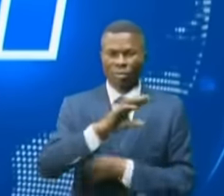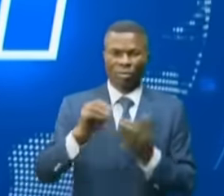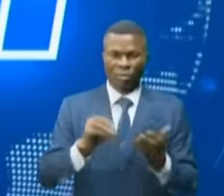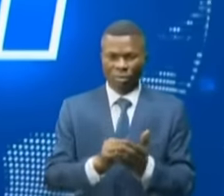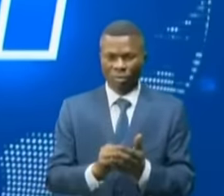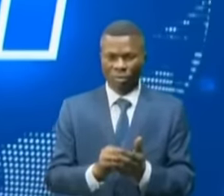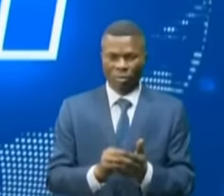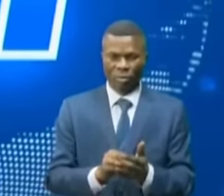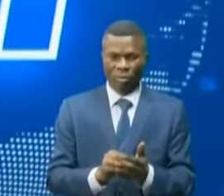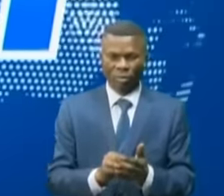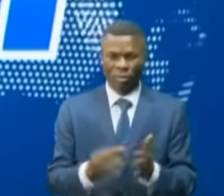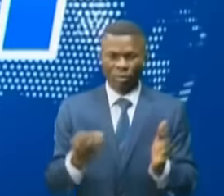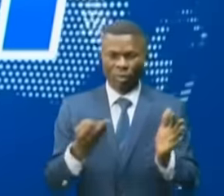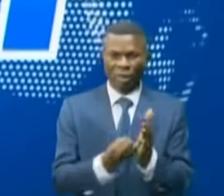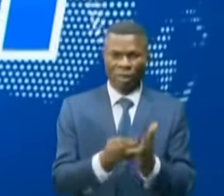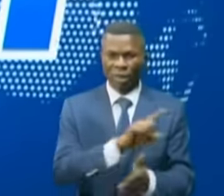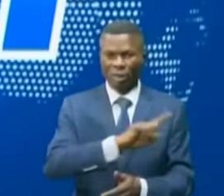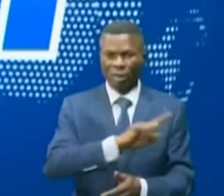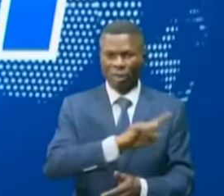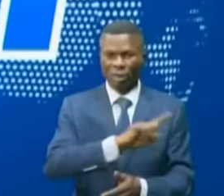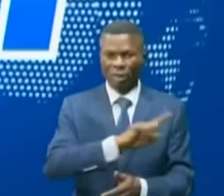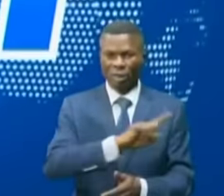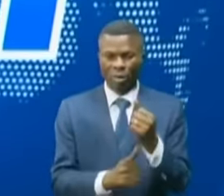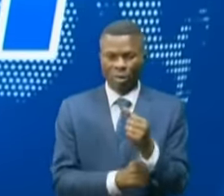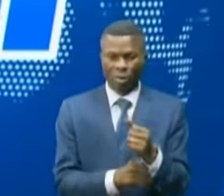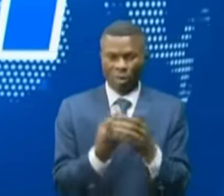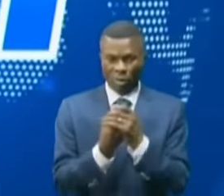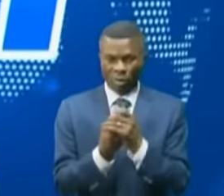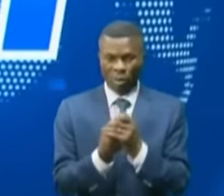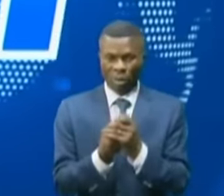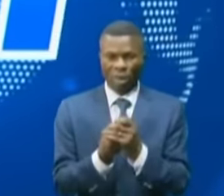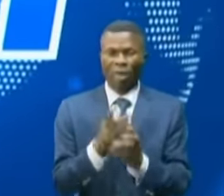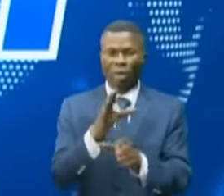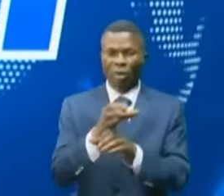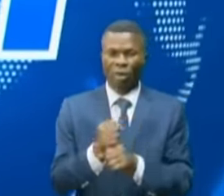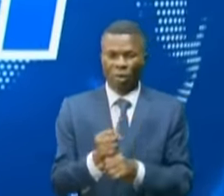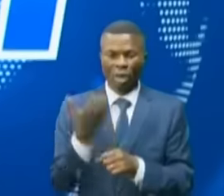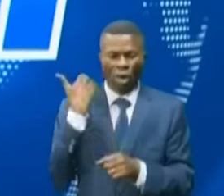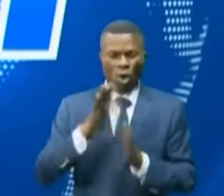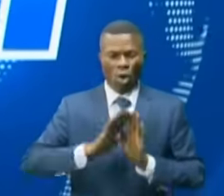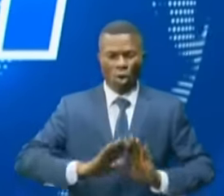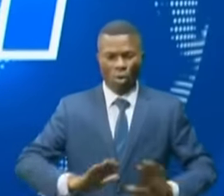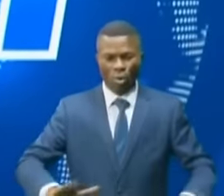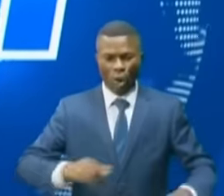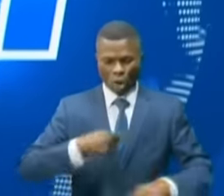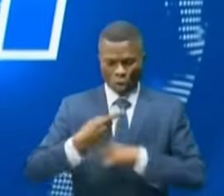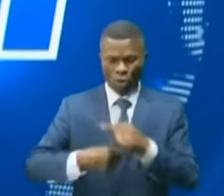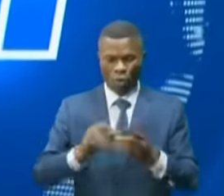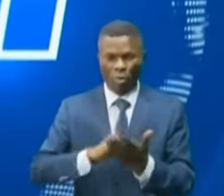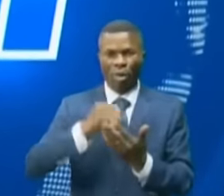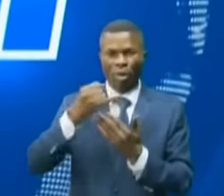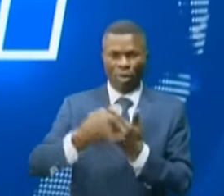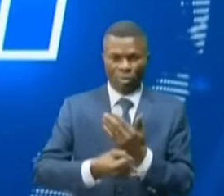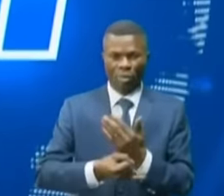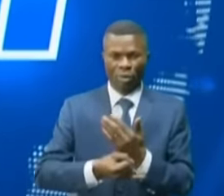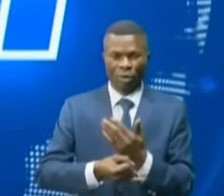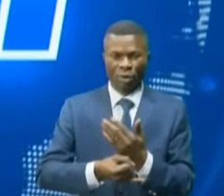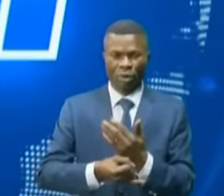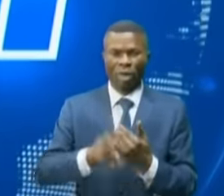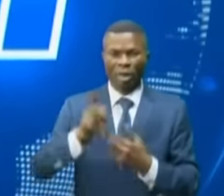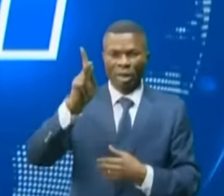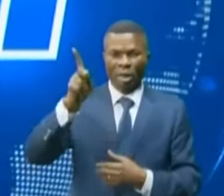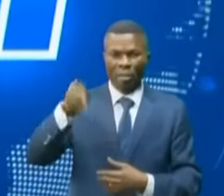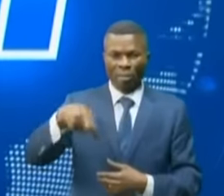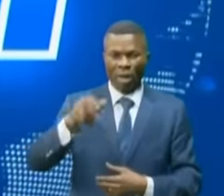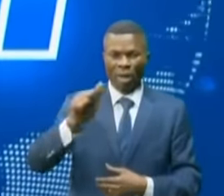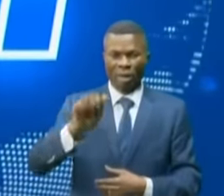Centrale, près de 7000 personnes auront bientôt accès à l'eau potable. Le lancement du projet PASEIA,